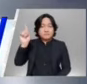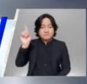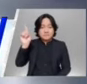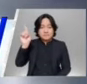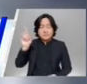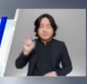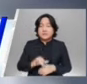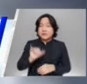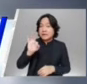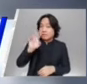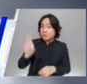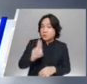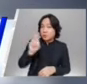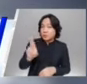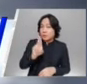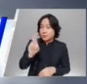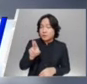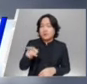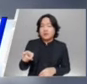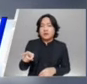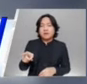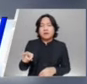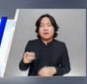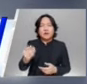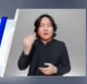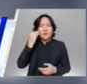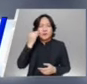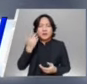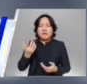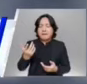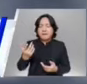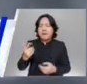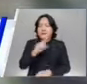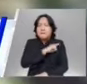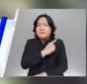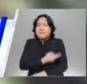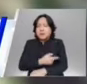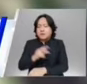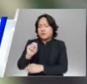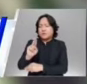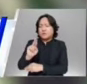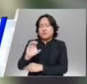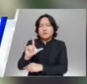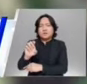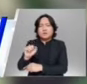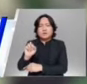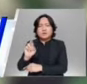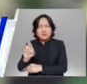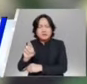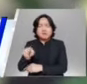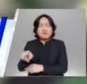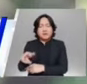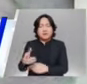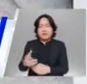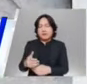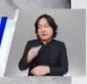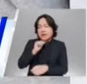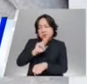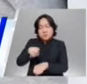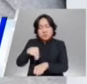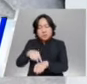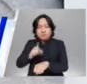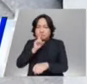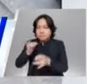ito sa paglikha ng nuclear power. Hindi man ito kasing radioactive ng natural uranium, delikado pa rin ang